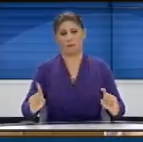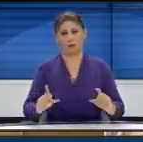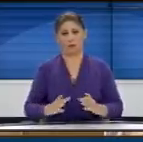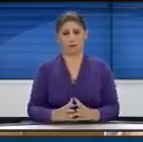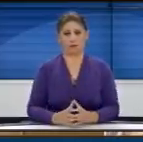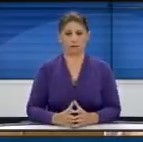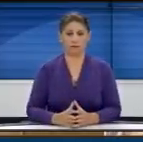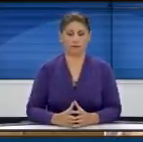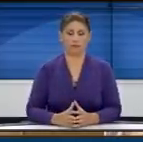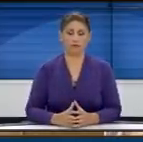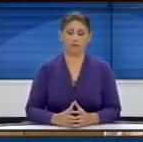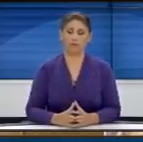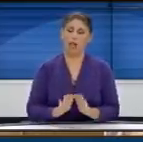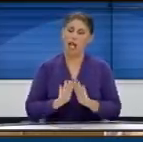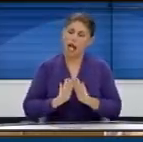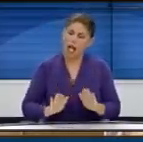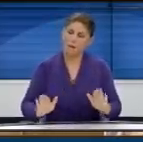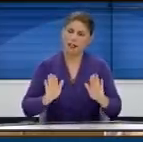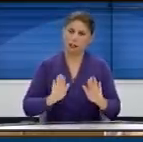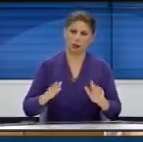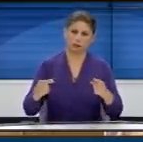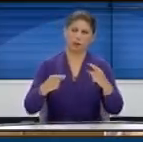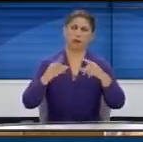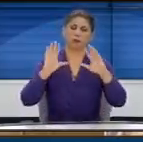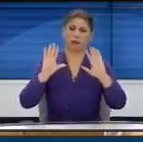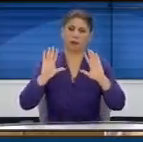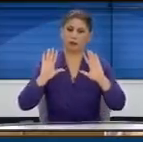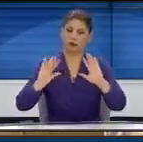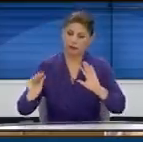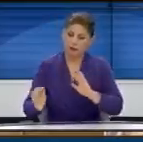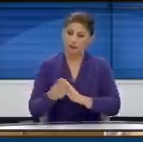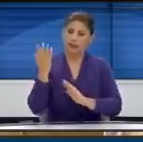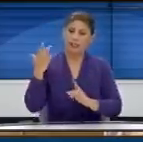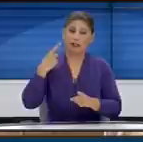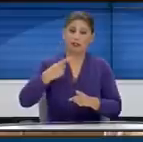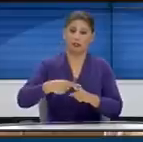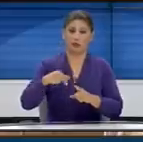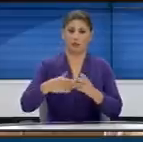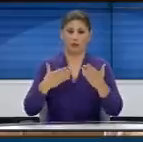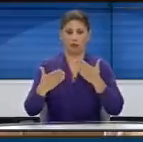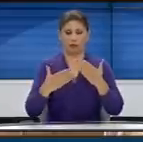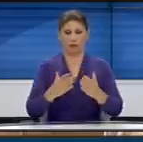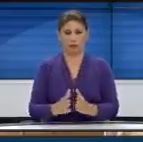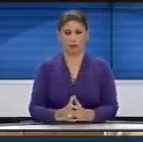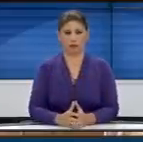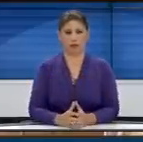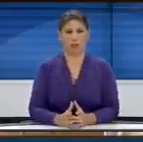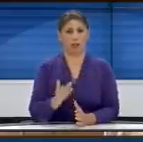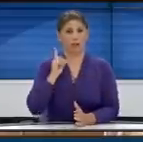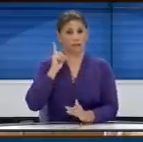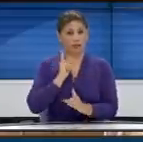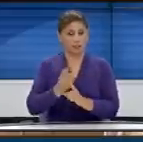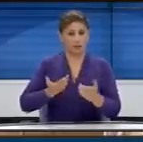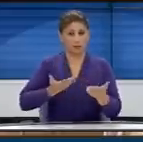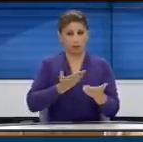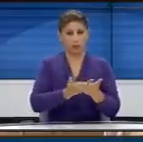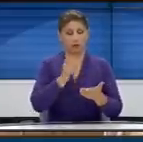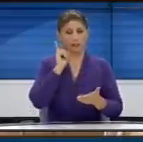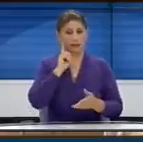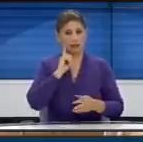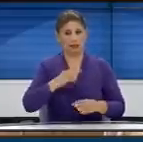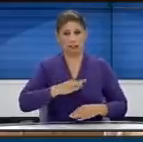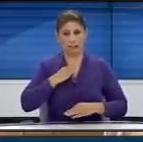θέλω να κρατήσω χαμηλά τους τόνους, έτσι ώστε να βγει και κάτι θετικό από αυτή τη συνεδρία. Μια συγκεκριμένη πρόταση, κύριε Πρωθυπουργέ, κυρίες και κύριοι